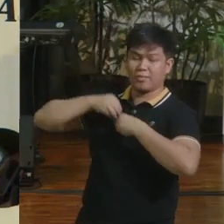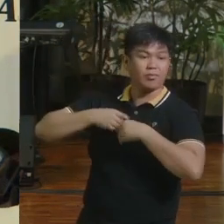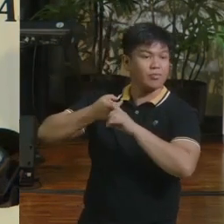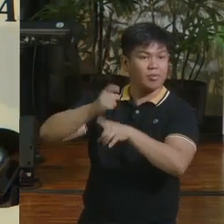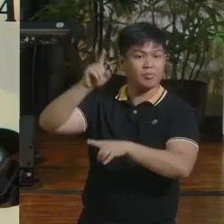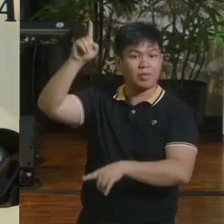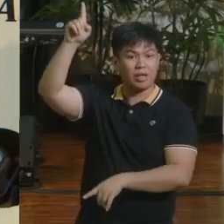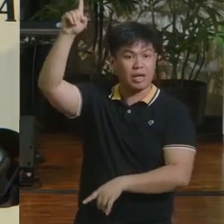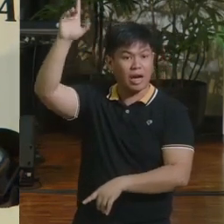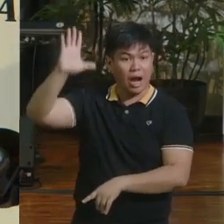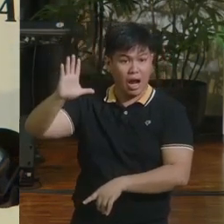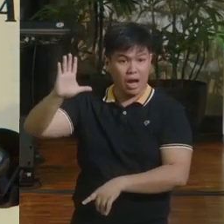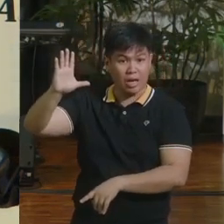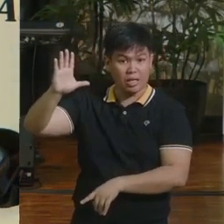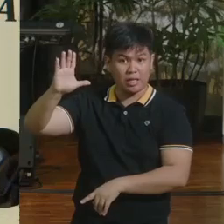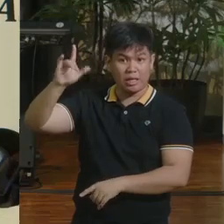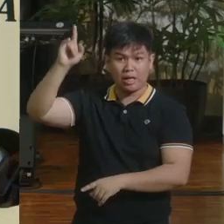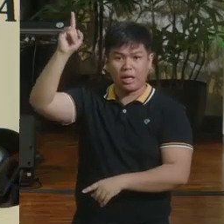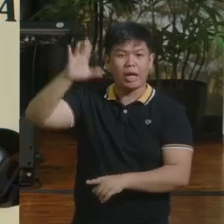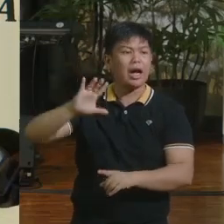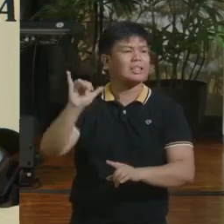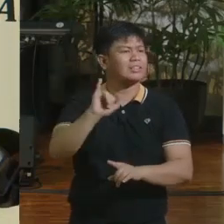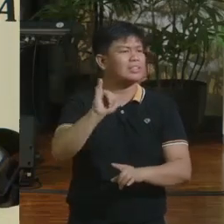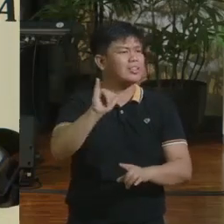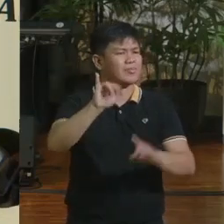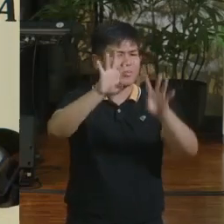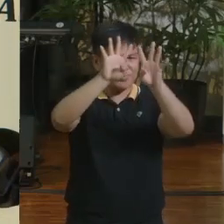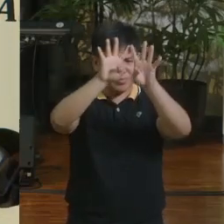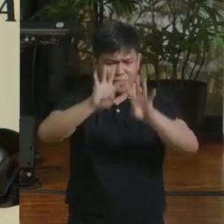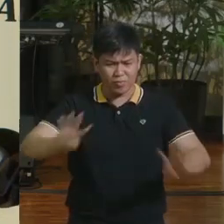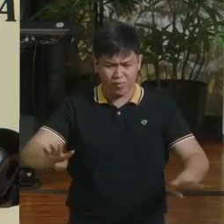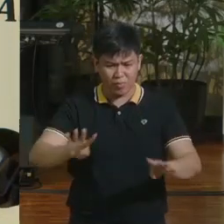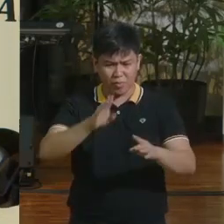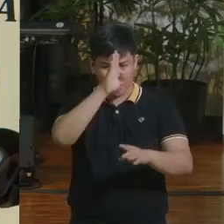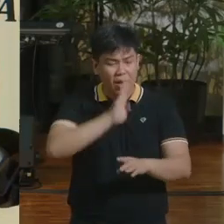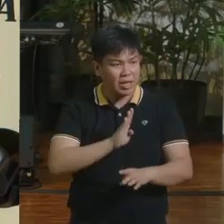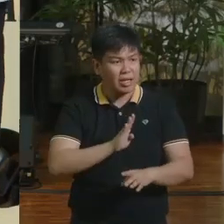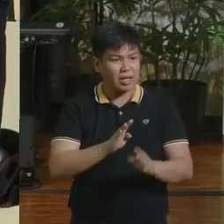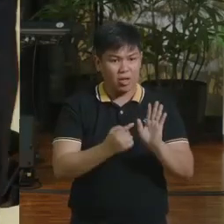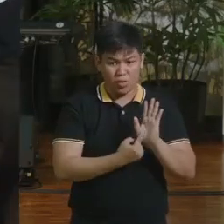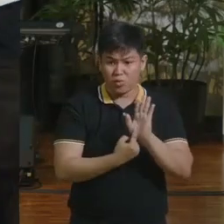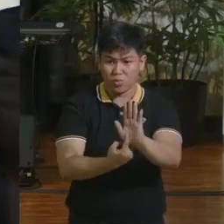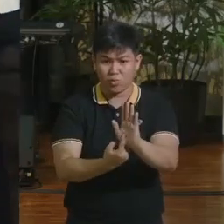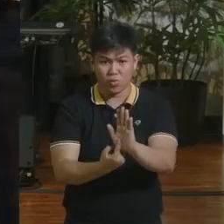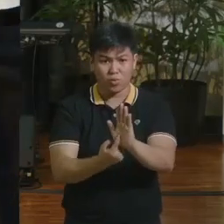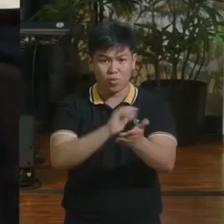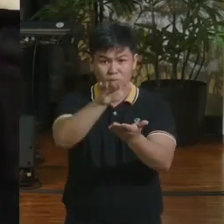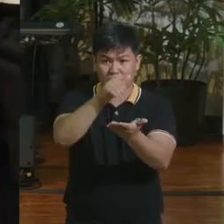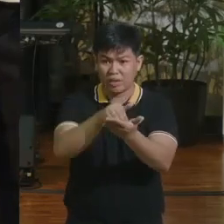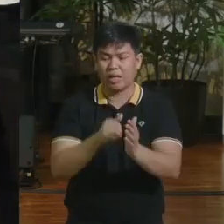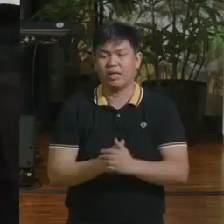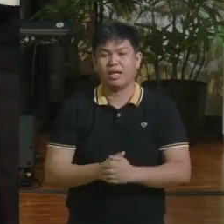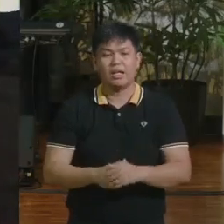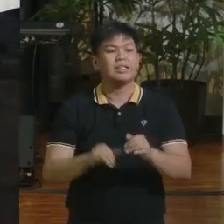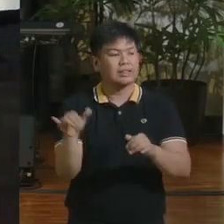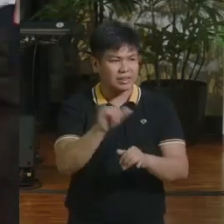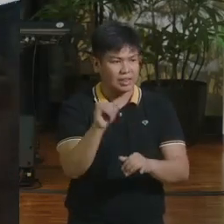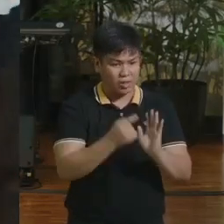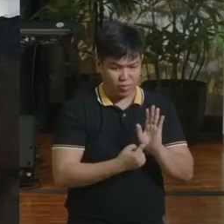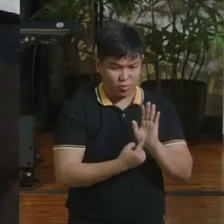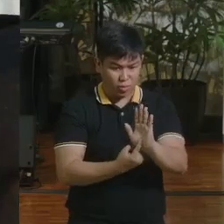isang pag-unveil ng Diyos ni kay Kristo Jesus. Nakita niya ang buhay